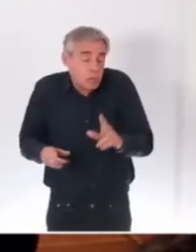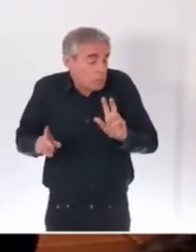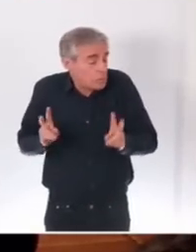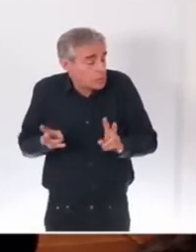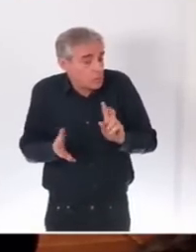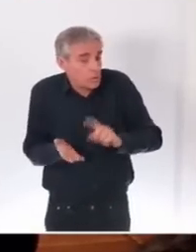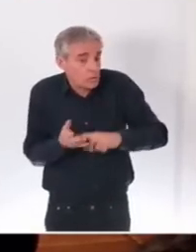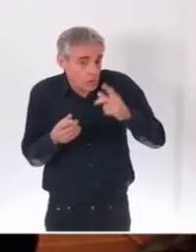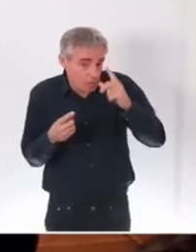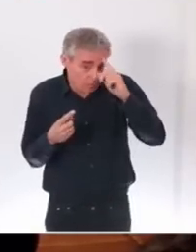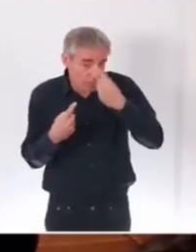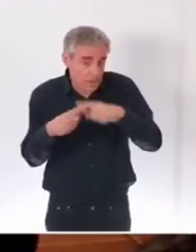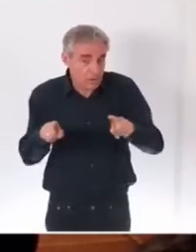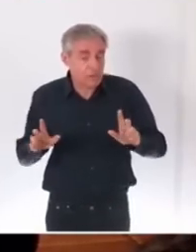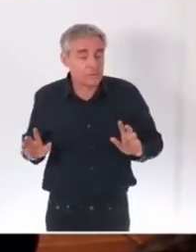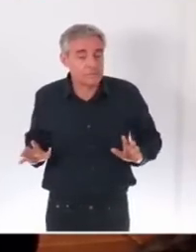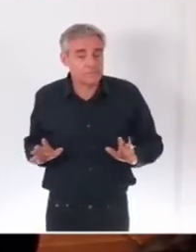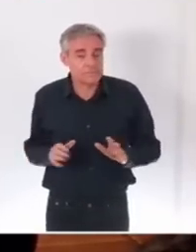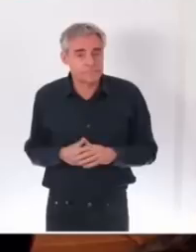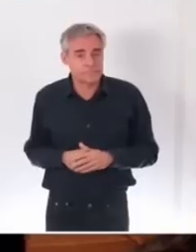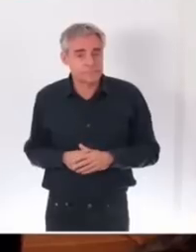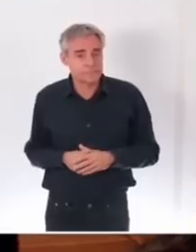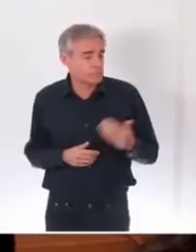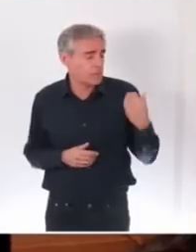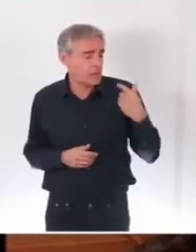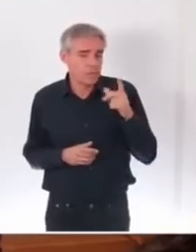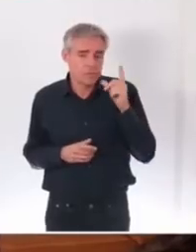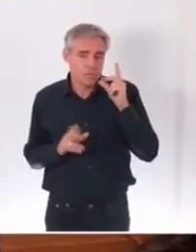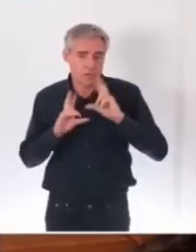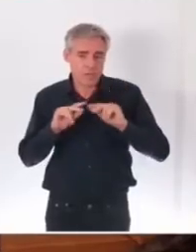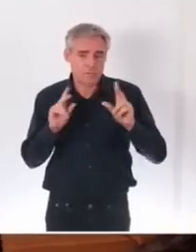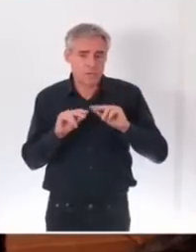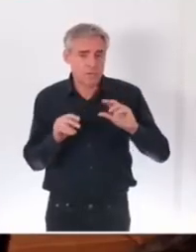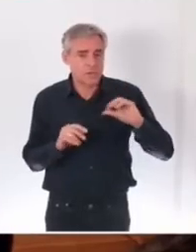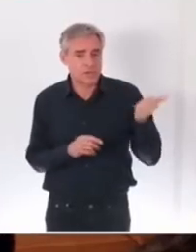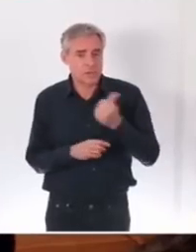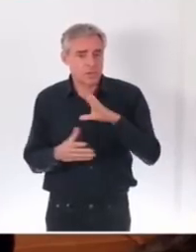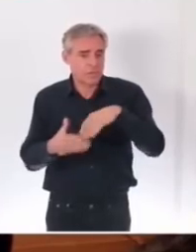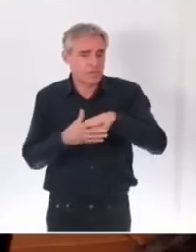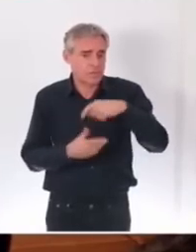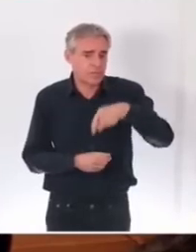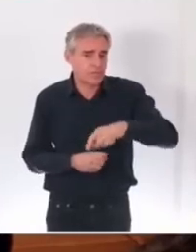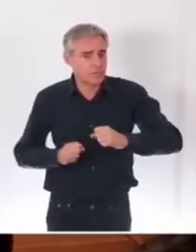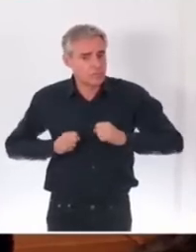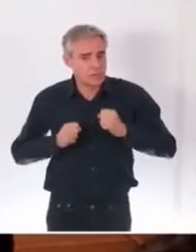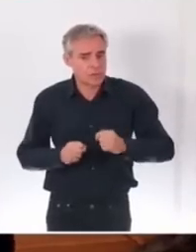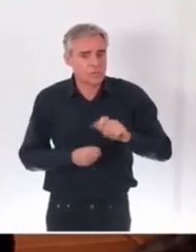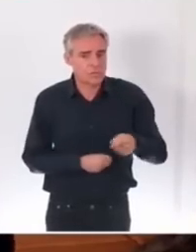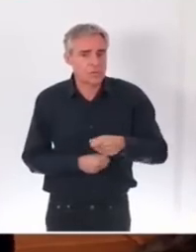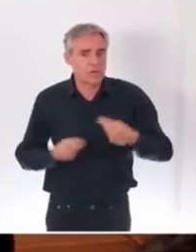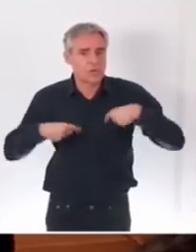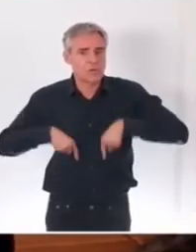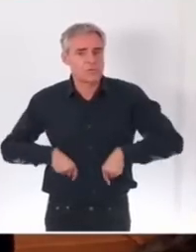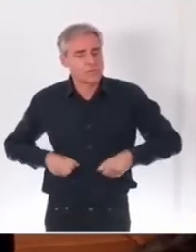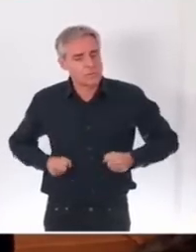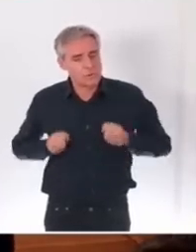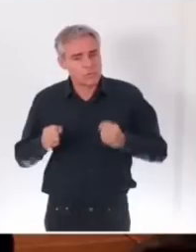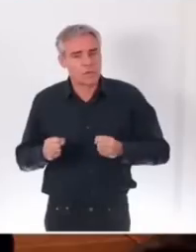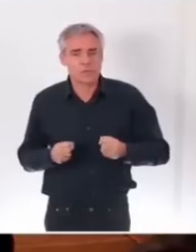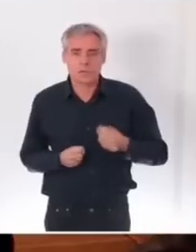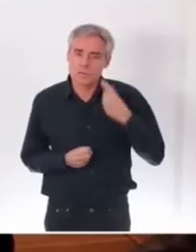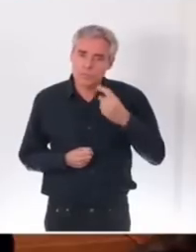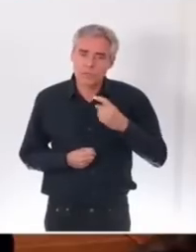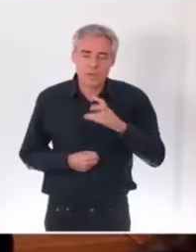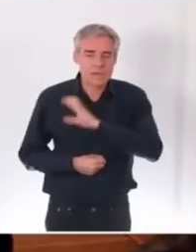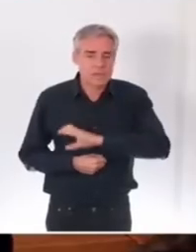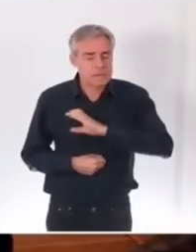ça a été expliqué par Thomas Cazenave, ça a été expliqué par Fabien Robert. Il faut que chacun participe. Et il est courageux, le gouvernement actuel,